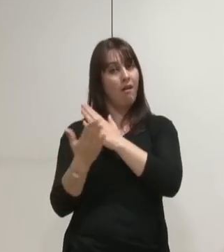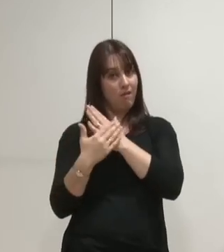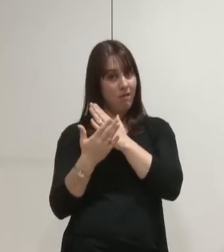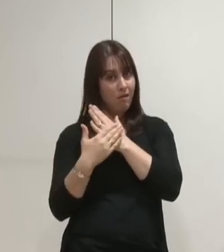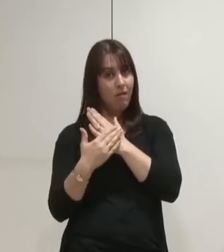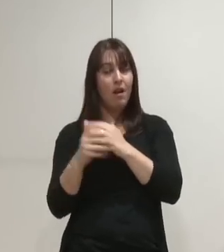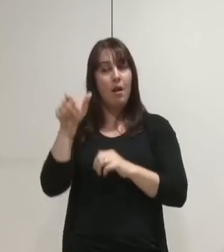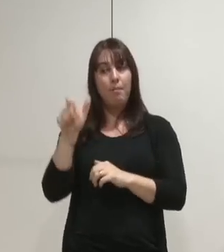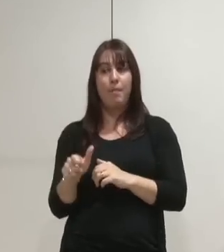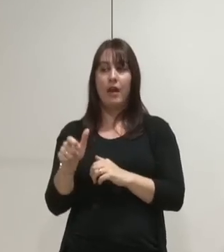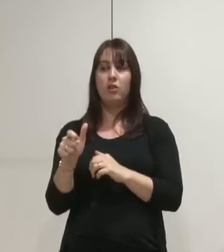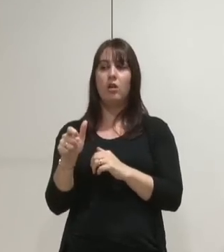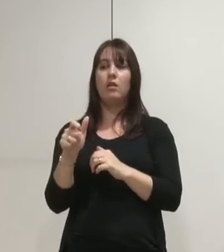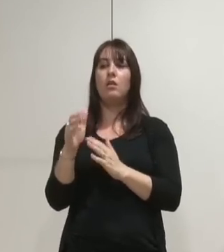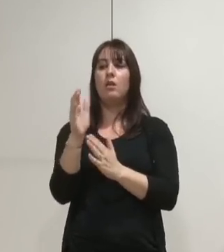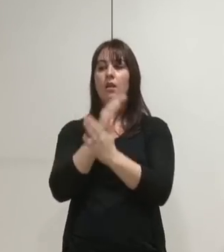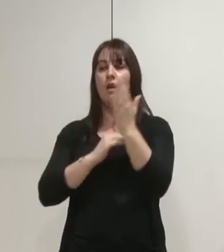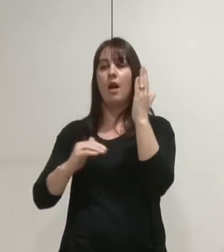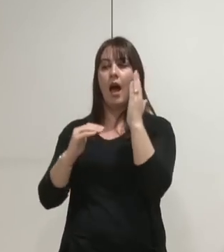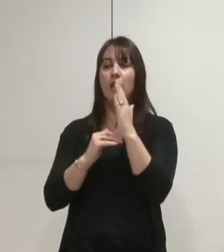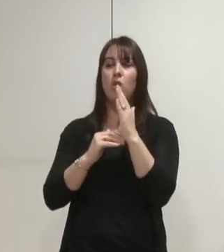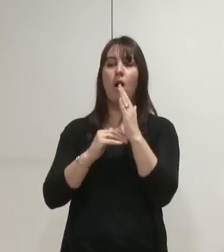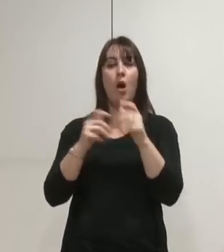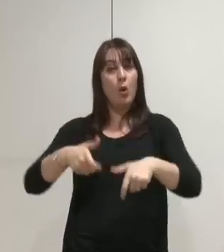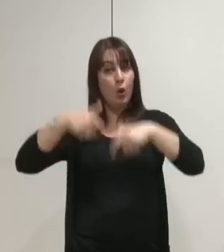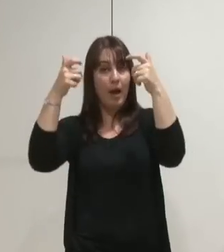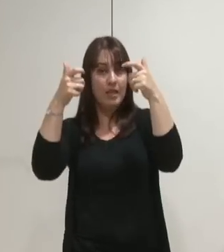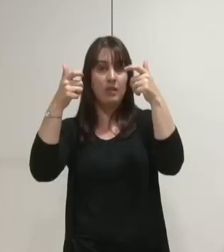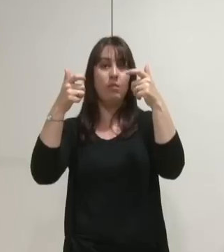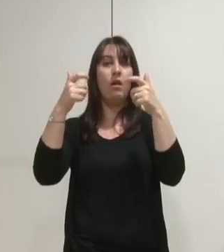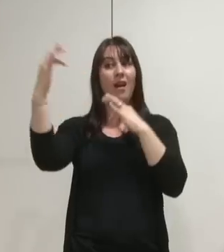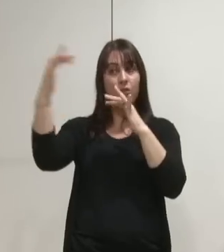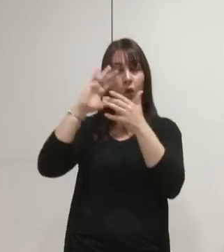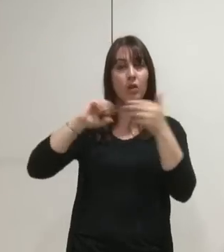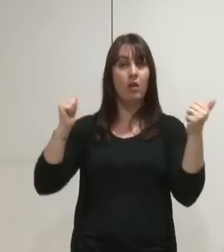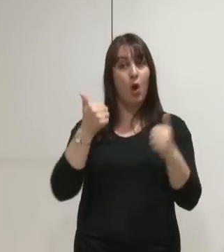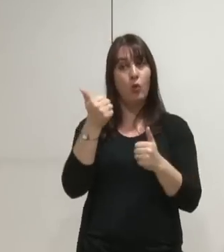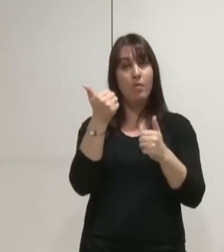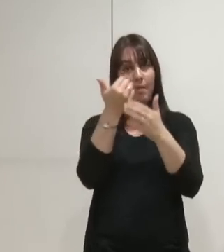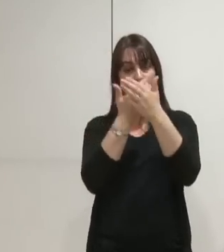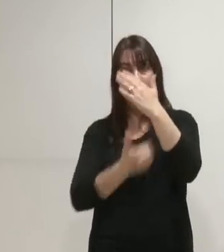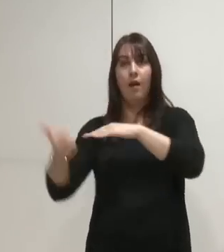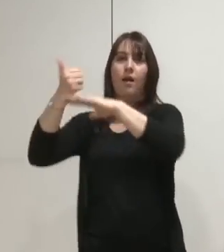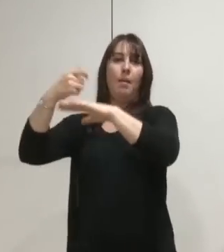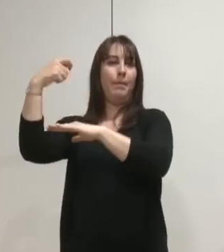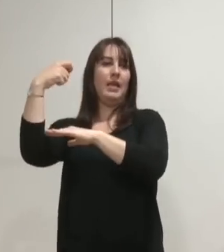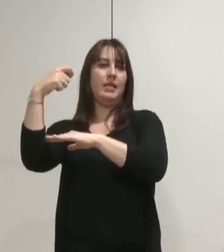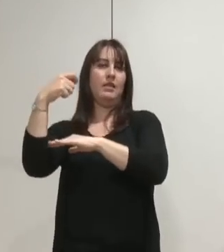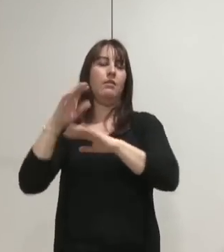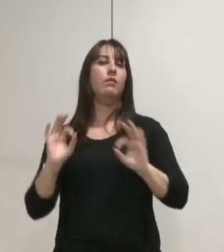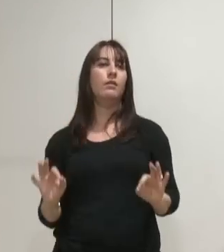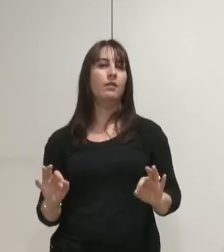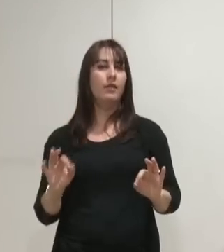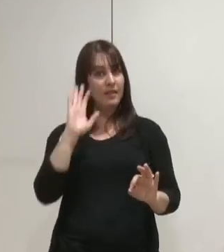charge de l'urbanisme du logement et de la transition énergétique préside la smgeg il joue donc par votre délégation un